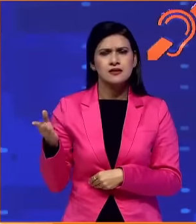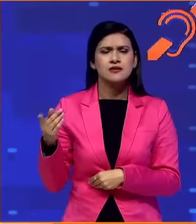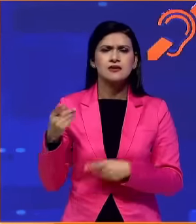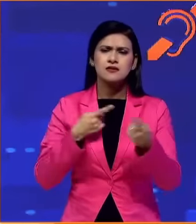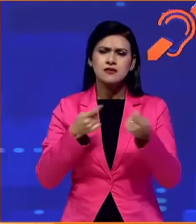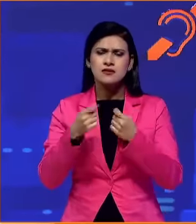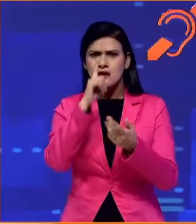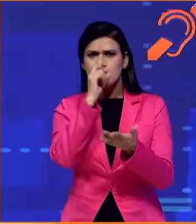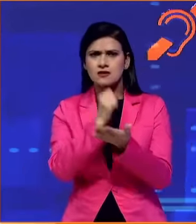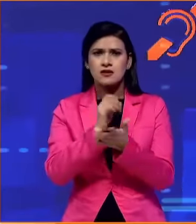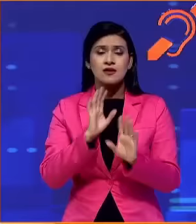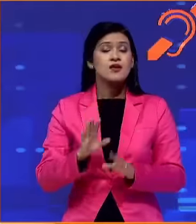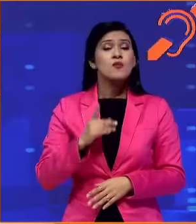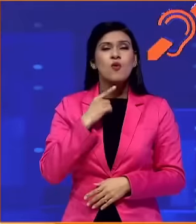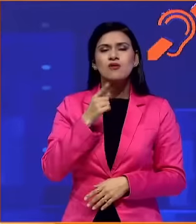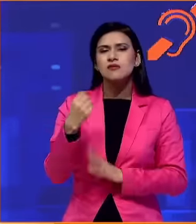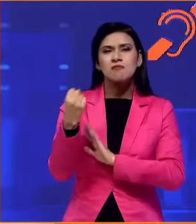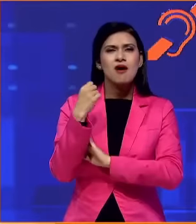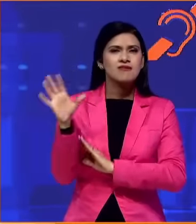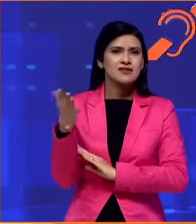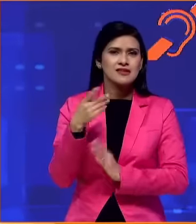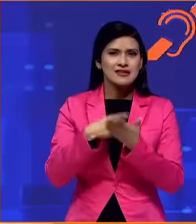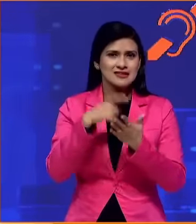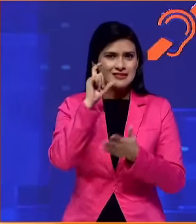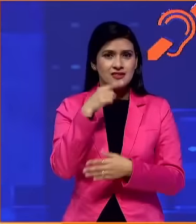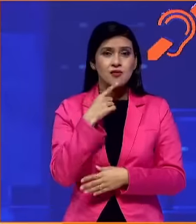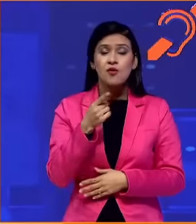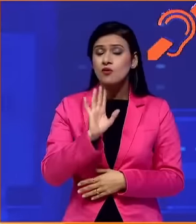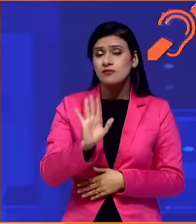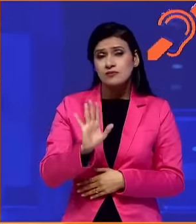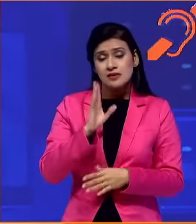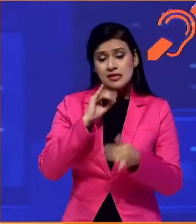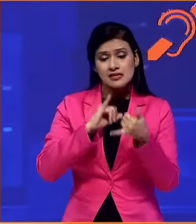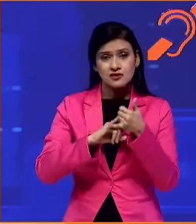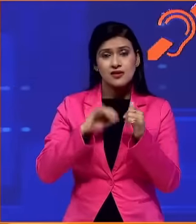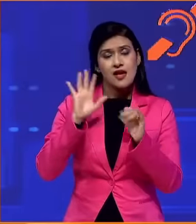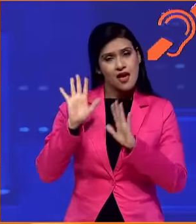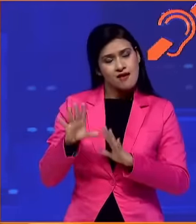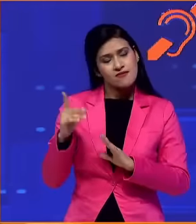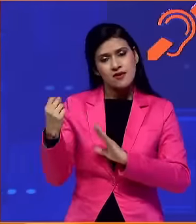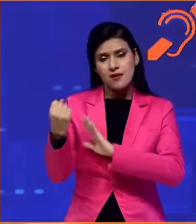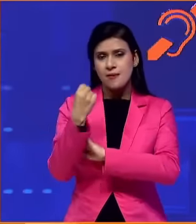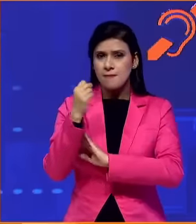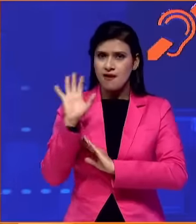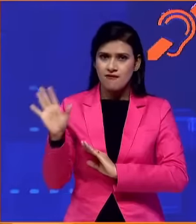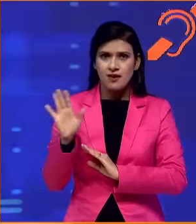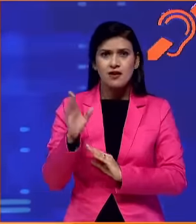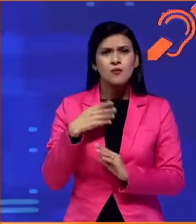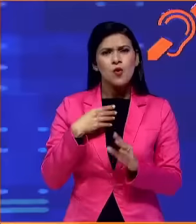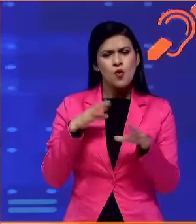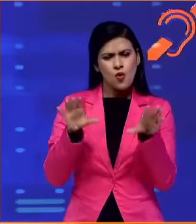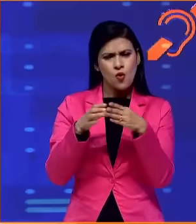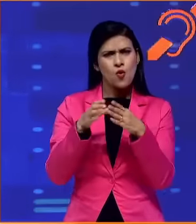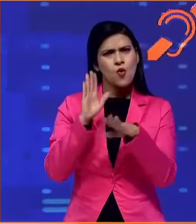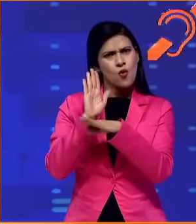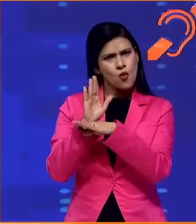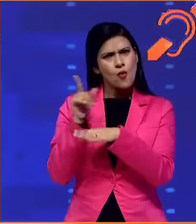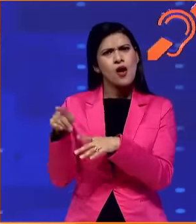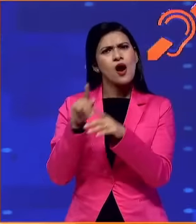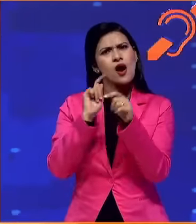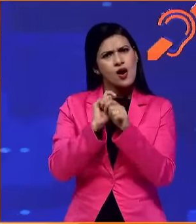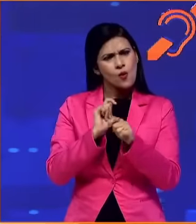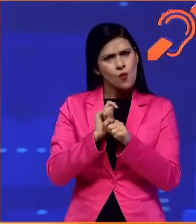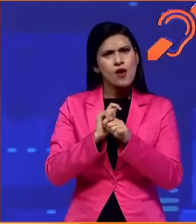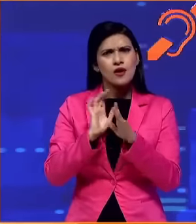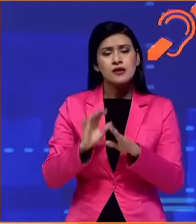हैं,लेकिन कांग्रेसअध्यक्ष, कांग्रेसकेअध्यक्षऔरहमारेपासएकसमितिहै, भारतीयगठबंधनकाएकसमूहहै,वहसारा कामचलरहाहै,और सीट